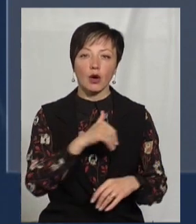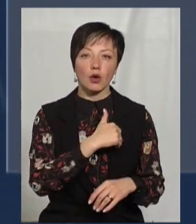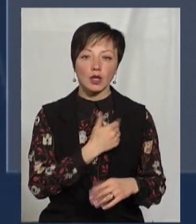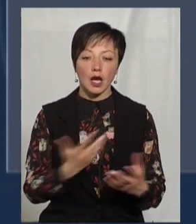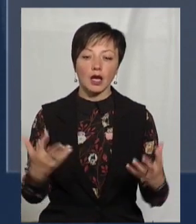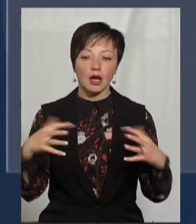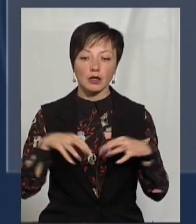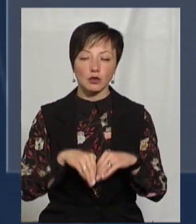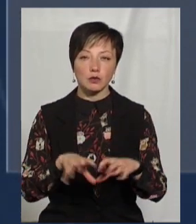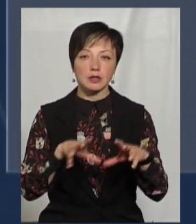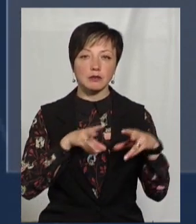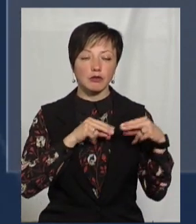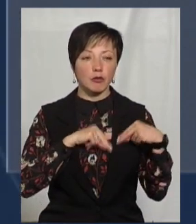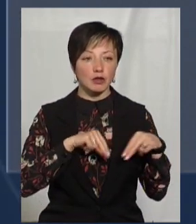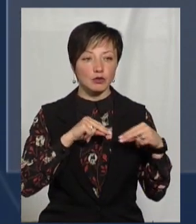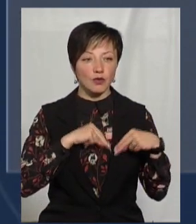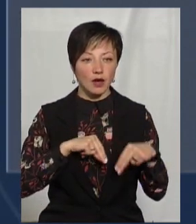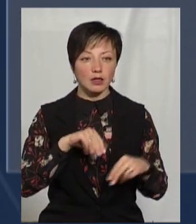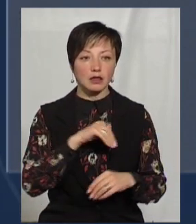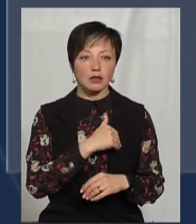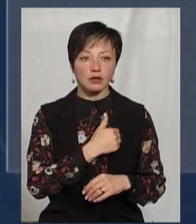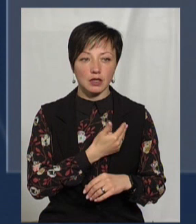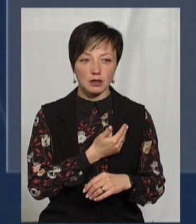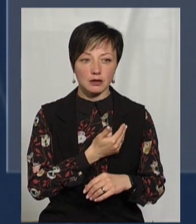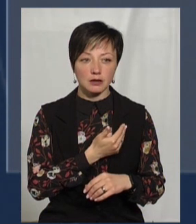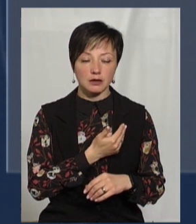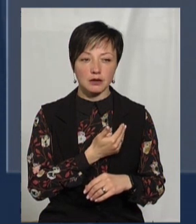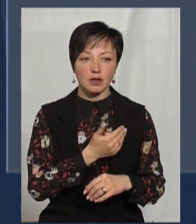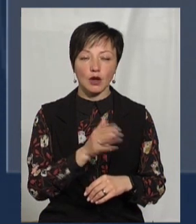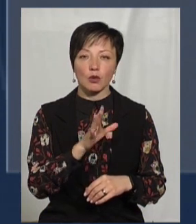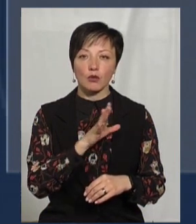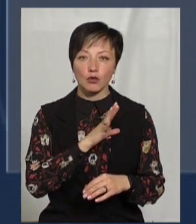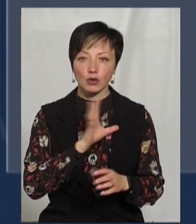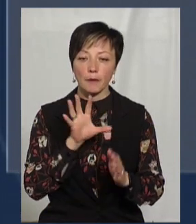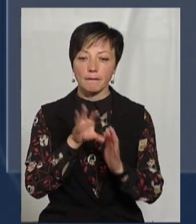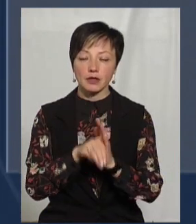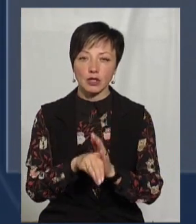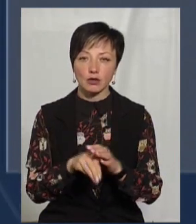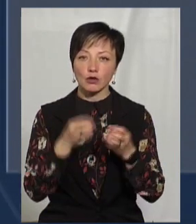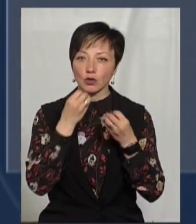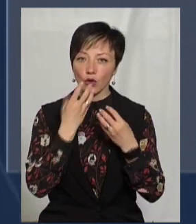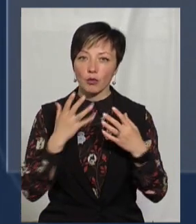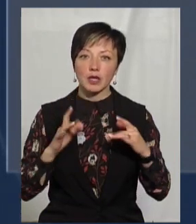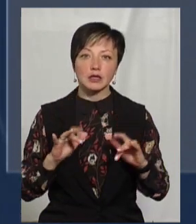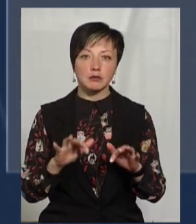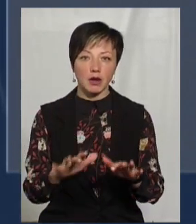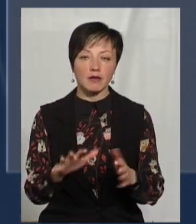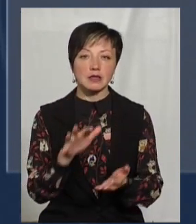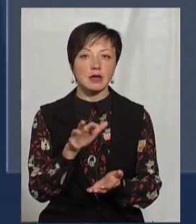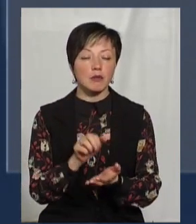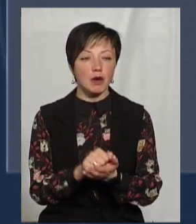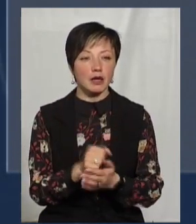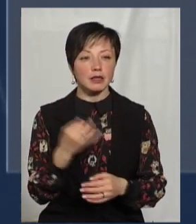разом співпрацювати і хочуть бути причетними до добрих справ,